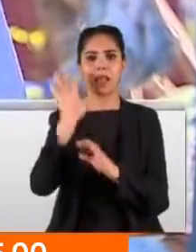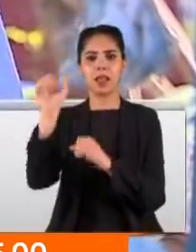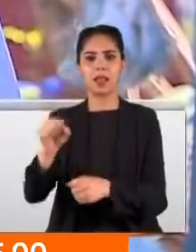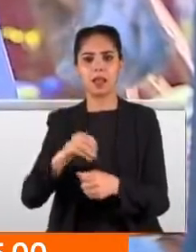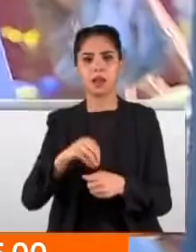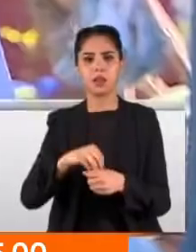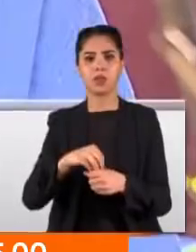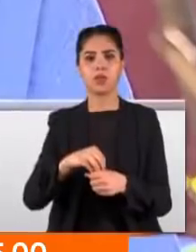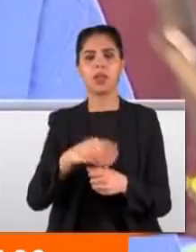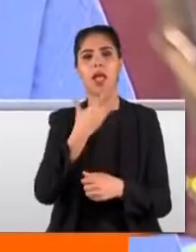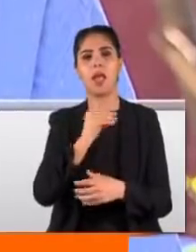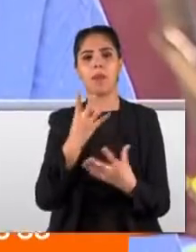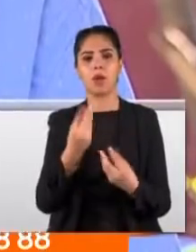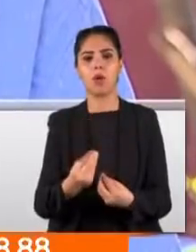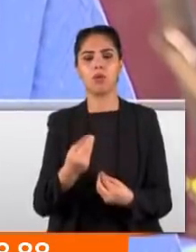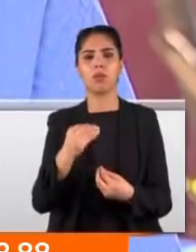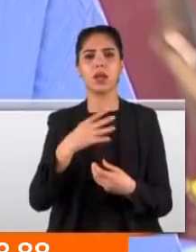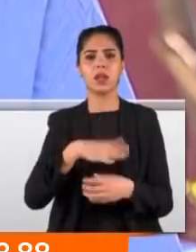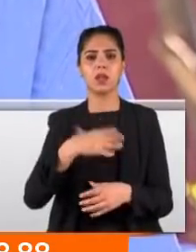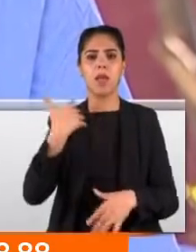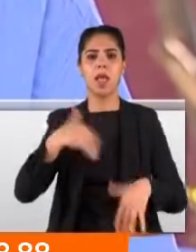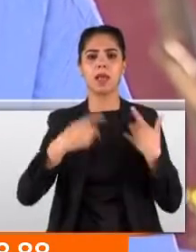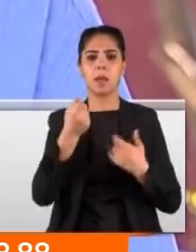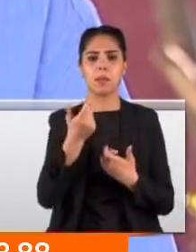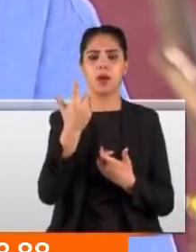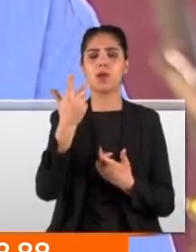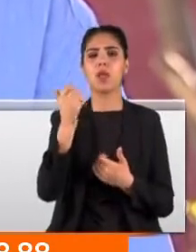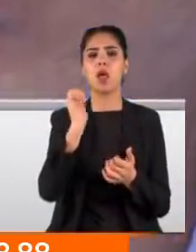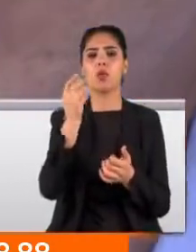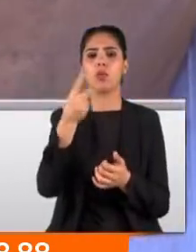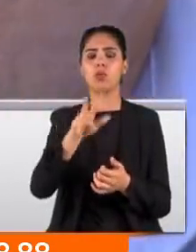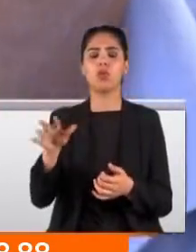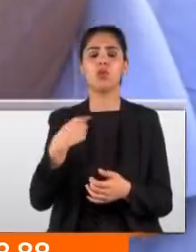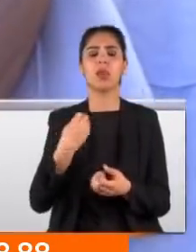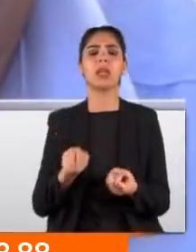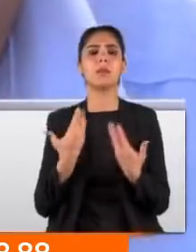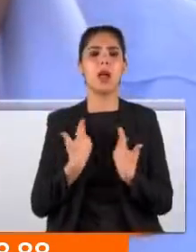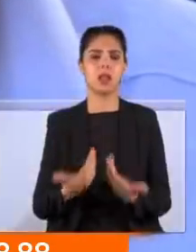için mahallenin emekliliğimi istiyorum. 660 TL engelli parası 3 çocuğumla bana yetmiyor.